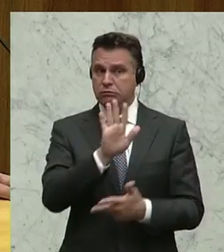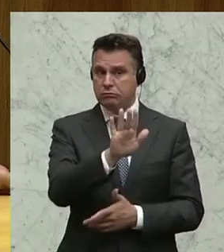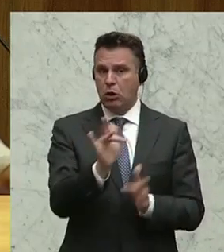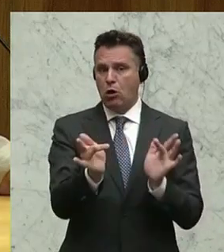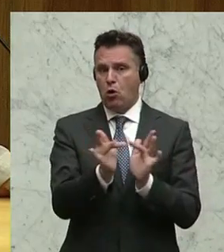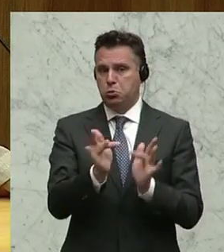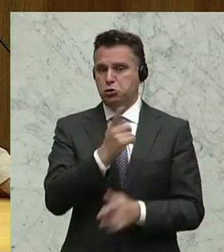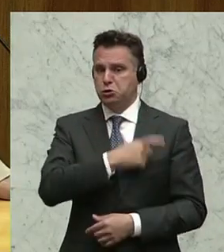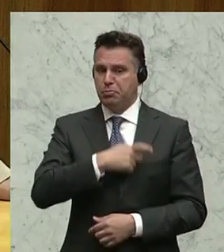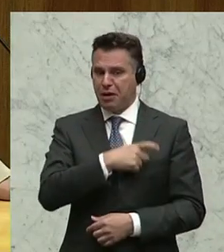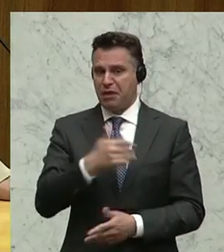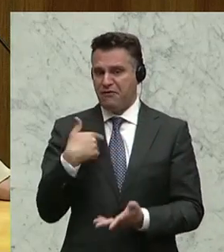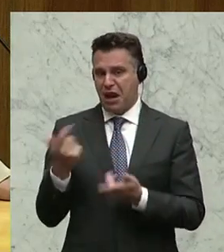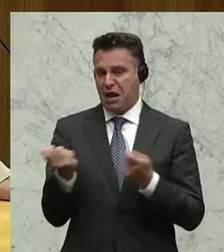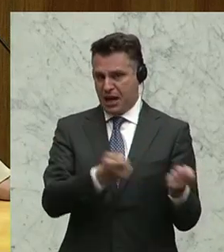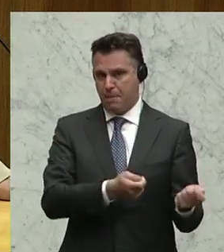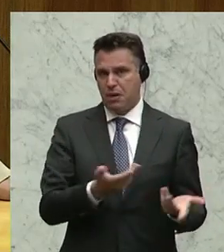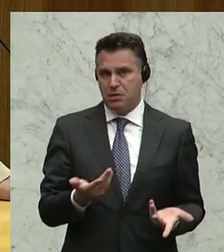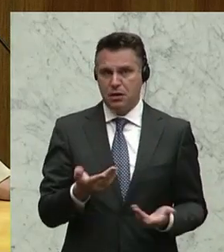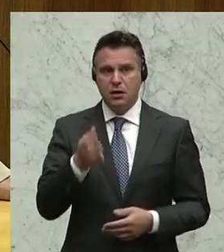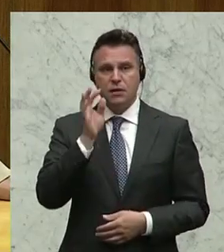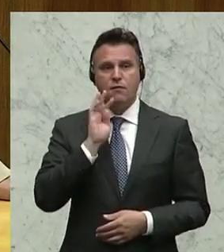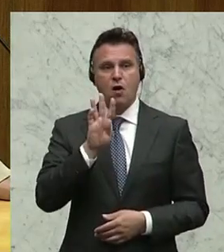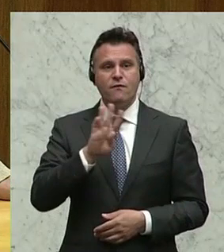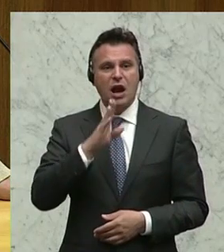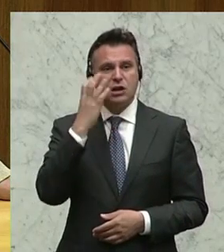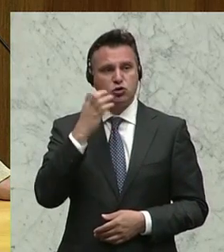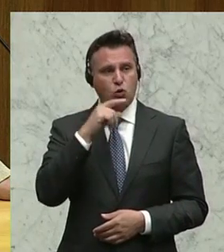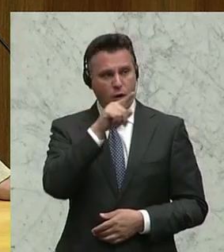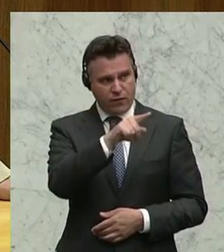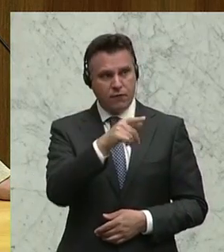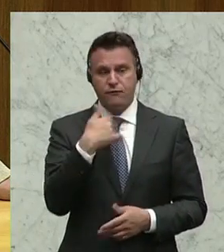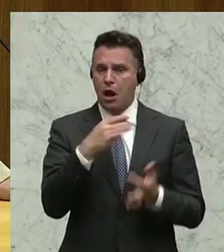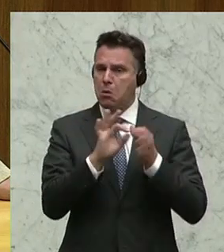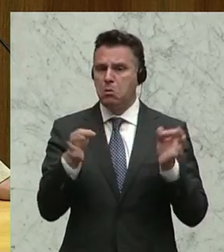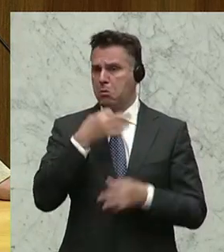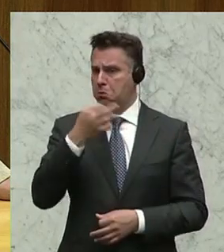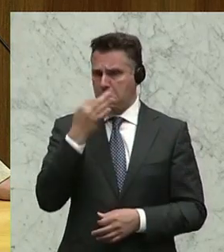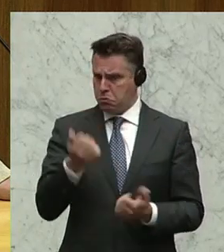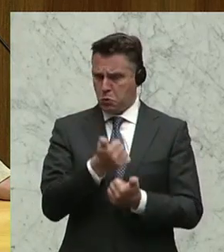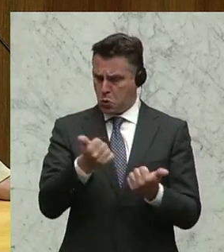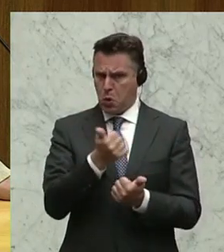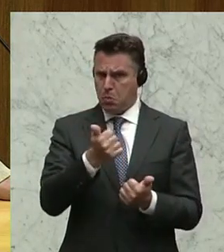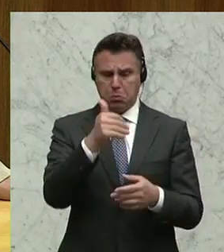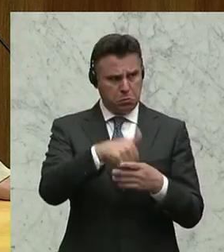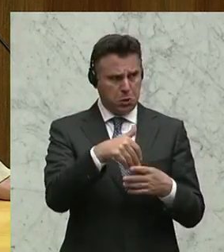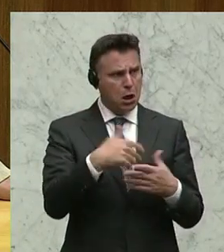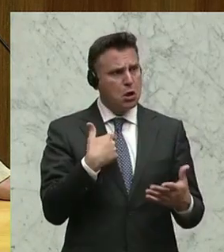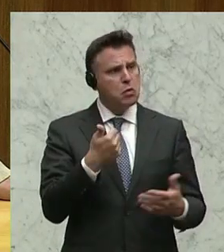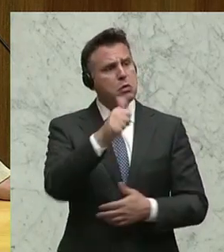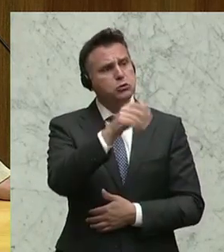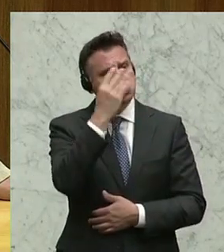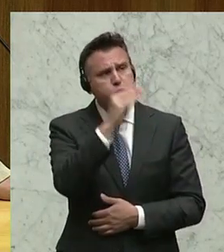Oppositionsparteien eingebracht wurden. Frau Kollegin Weigersdorfer, Sie haben Ihren Antrag ganz toll ausgeführt und dem ist eigentlich nicht viel